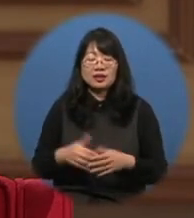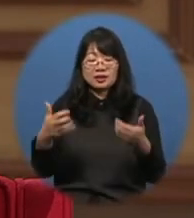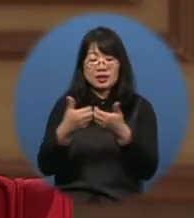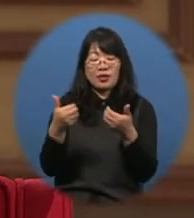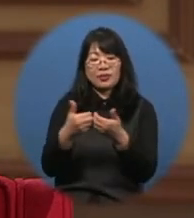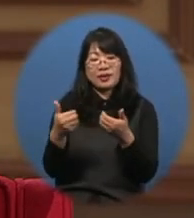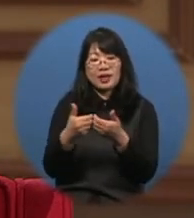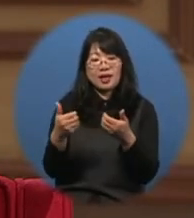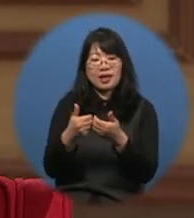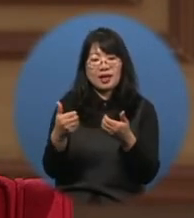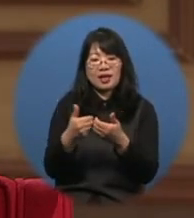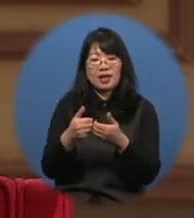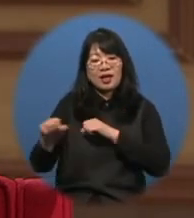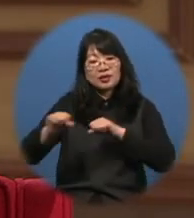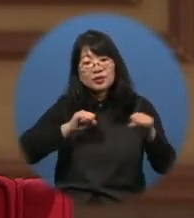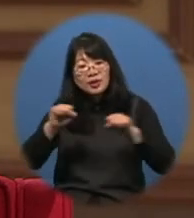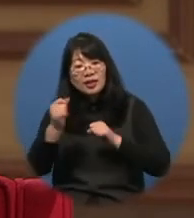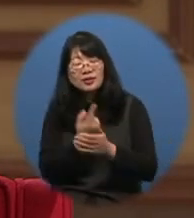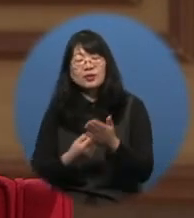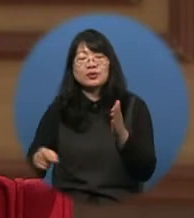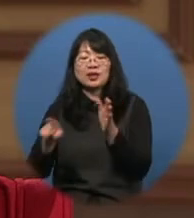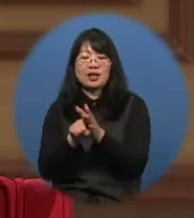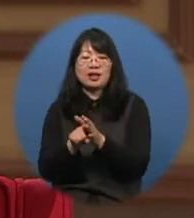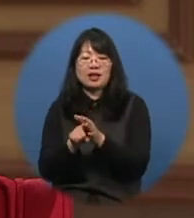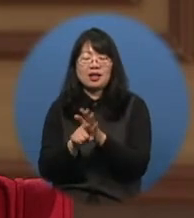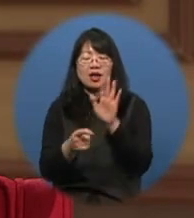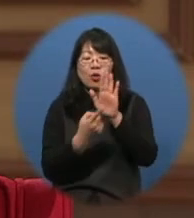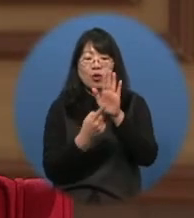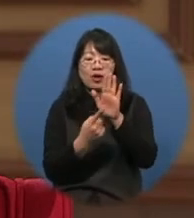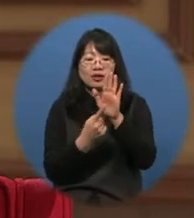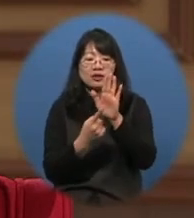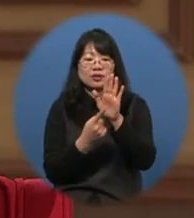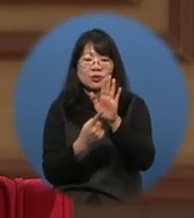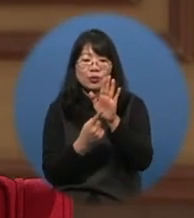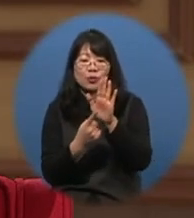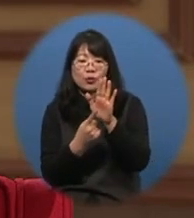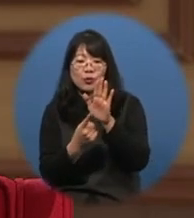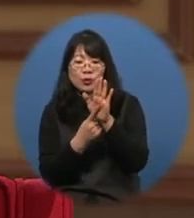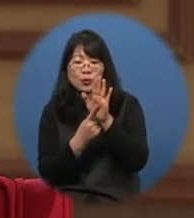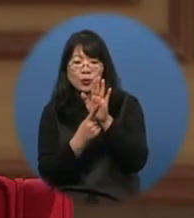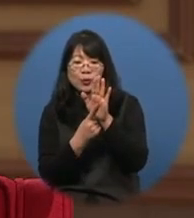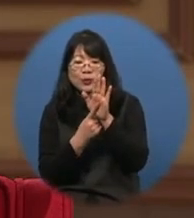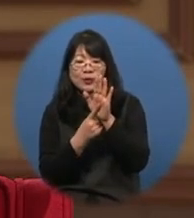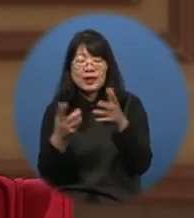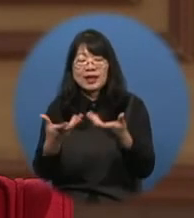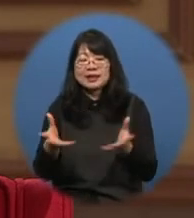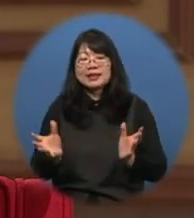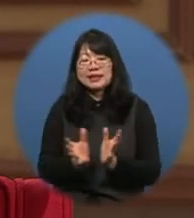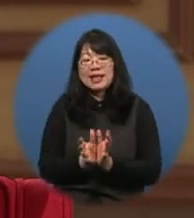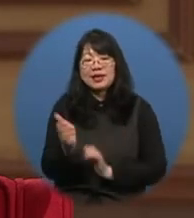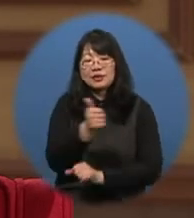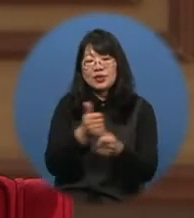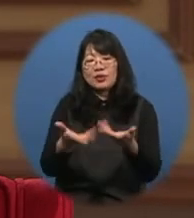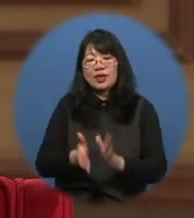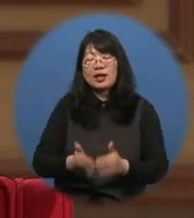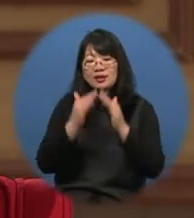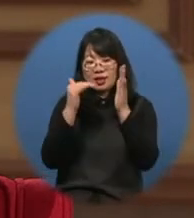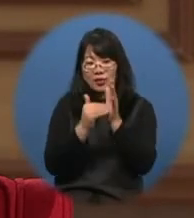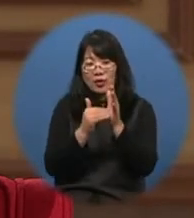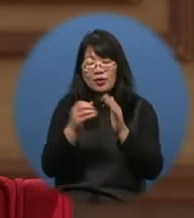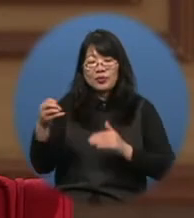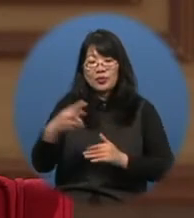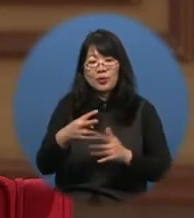전쟁 수행을 위한 네. 그 광고 그 기관이 위원회가 수립이